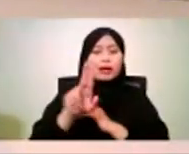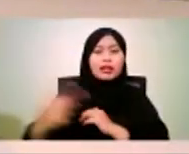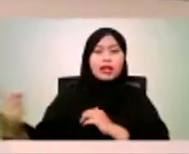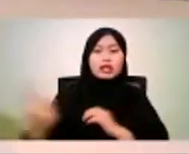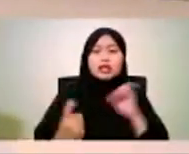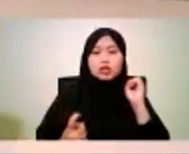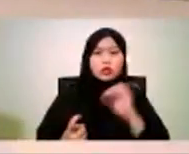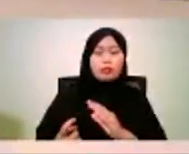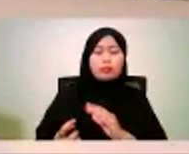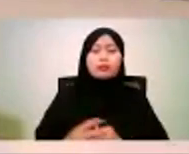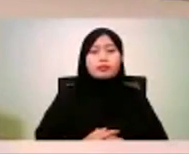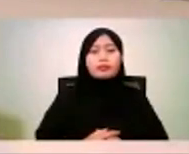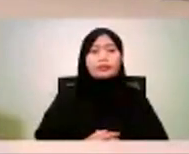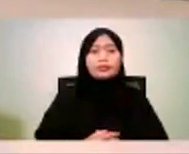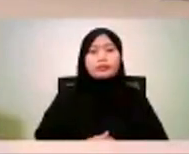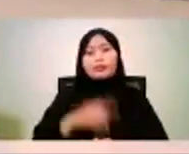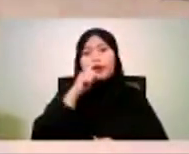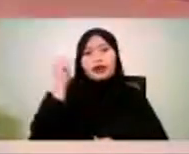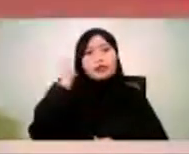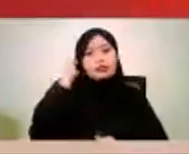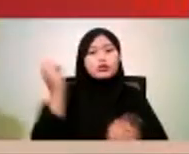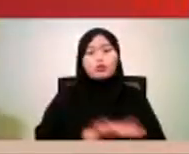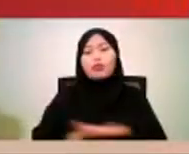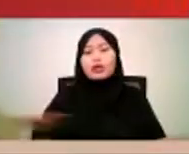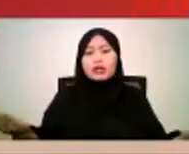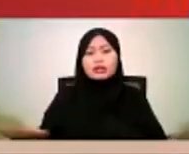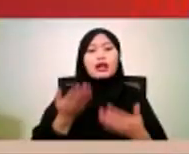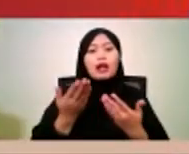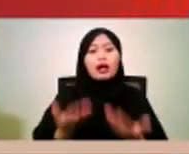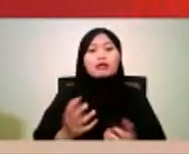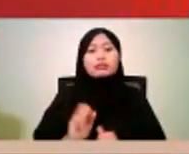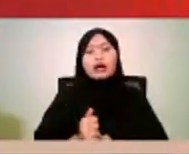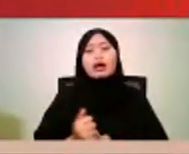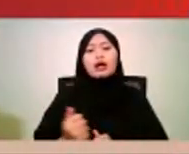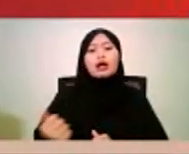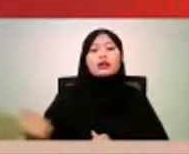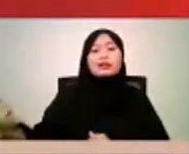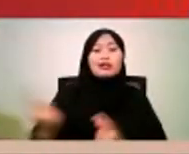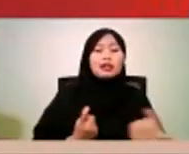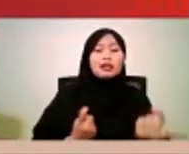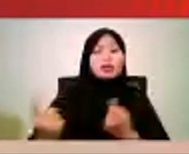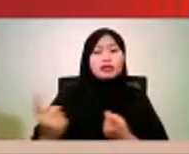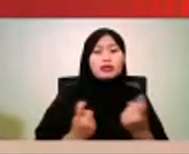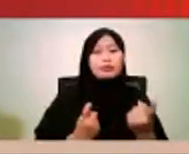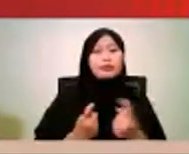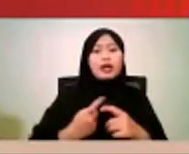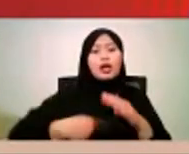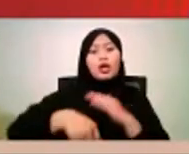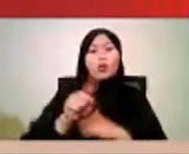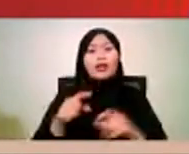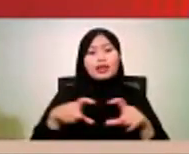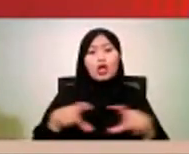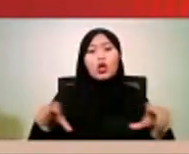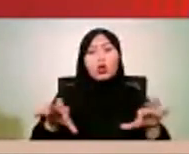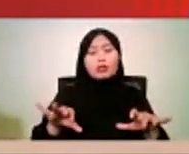tentunya kemudian kepada Bapak Ibu sekalian kami persilahkan untuk dapat menyampaikan pertanyaan baik melalui kolom